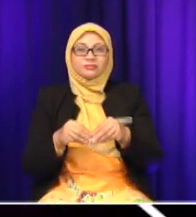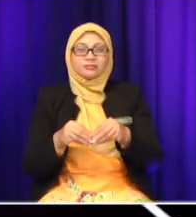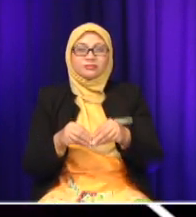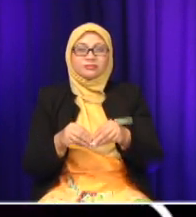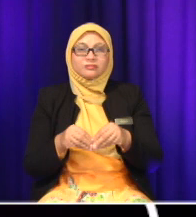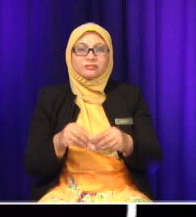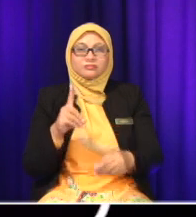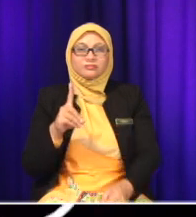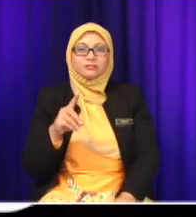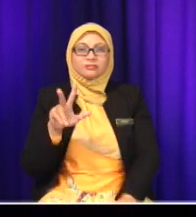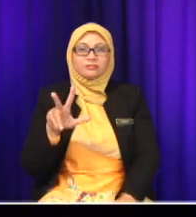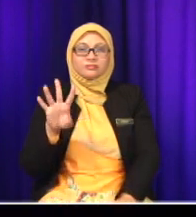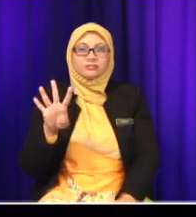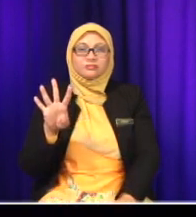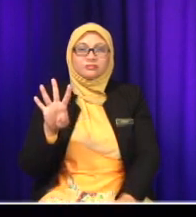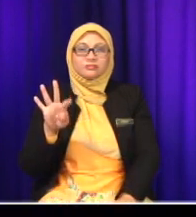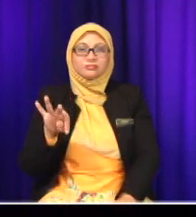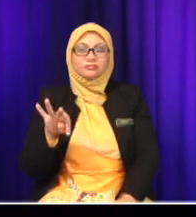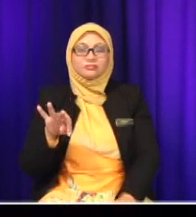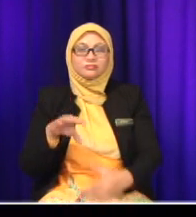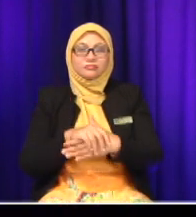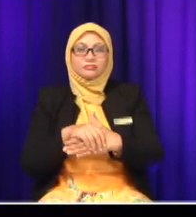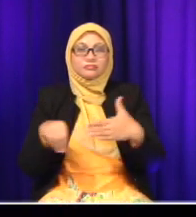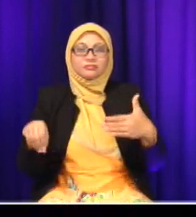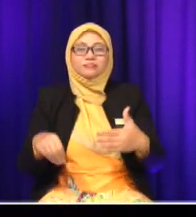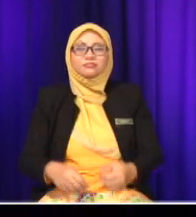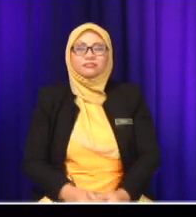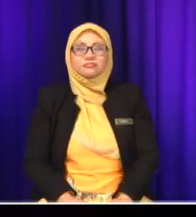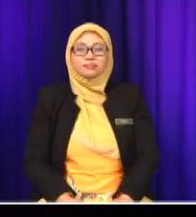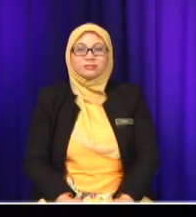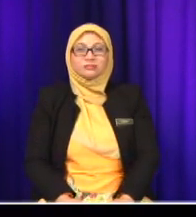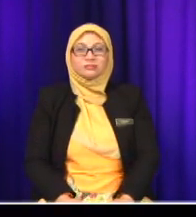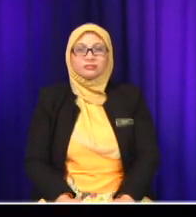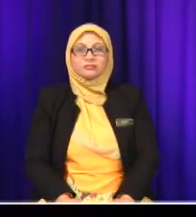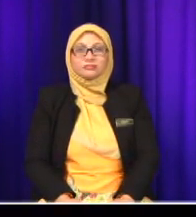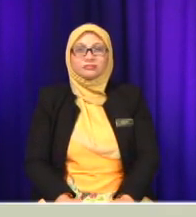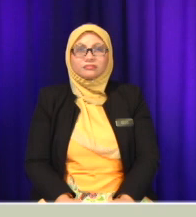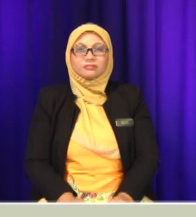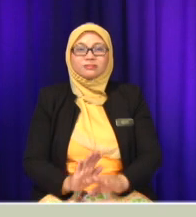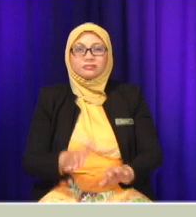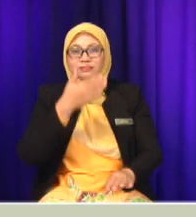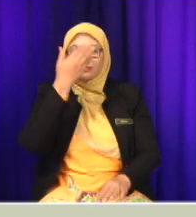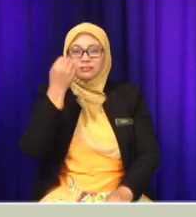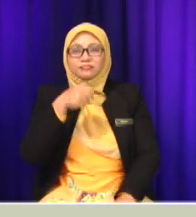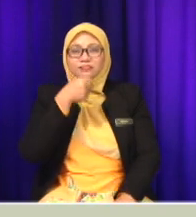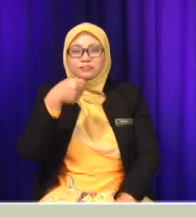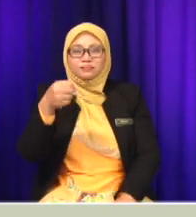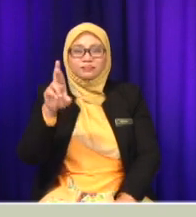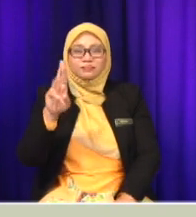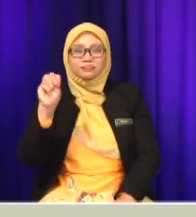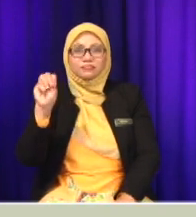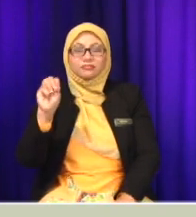dengan R34 okey RM 134 Terlupa sebut RM di situ oke mesti ada nilai